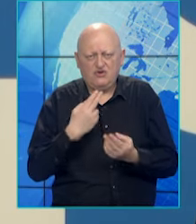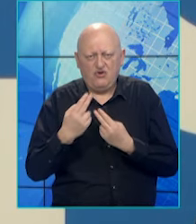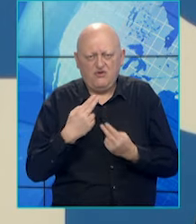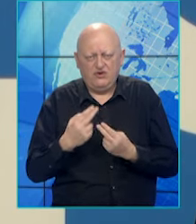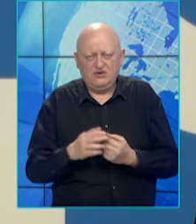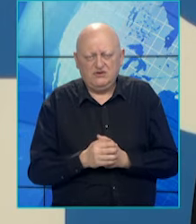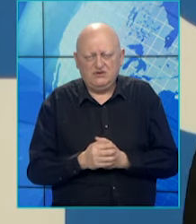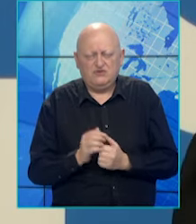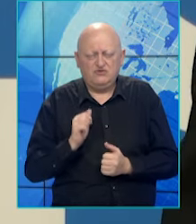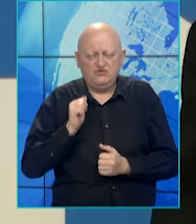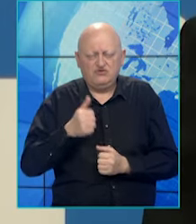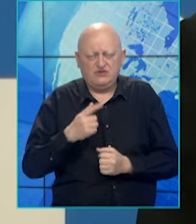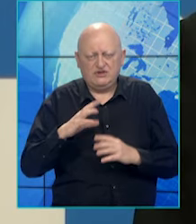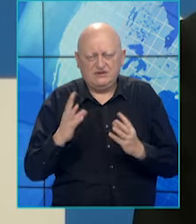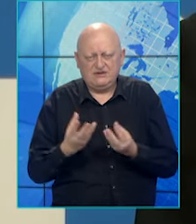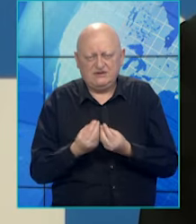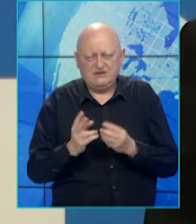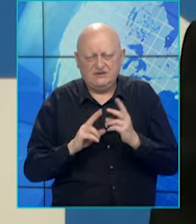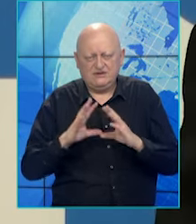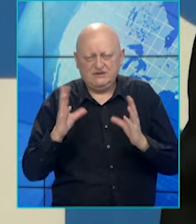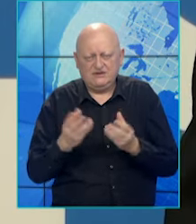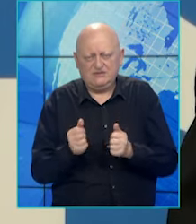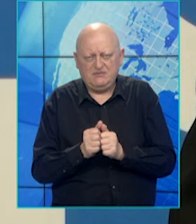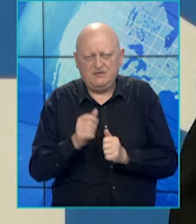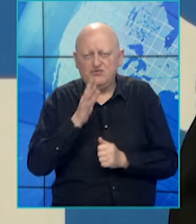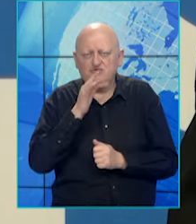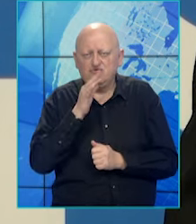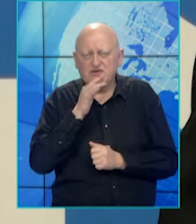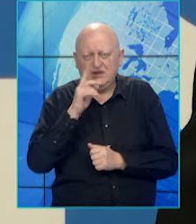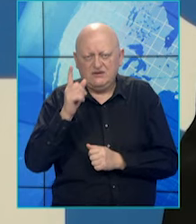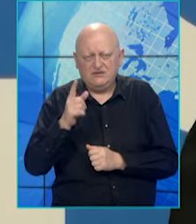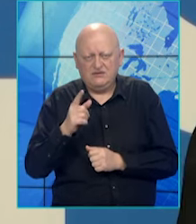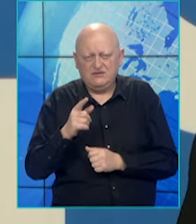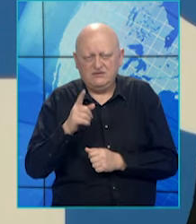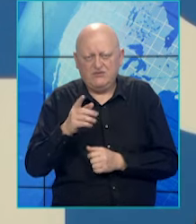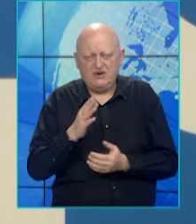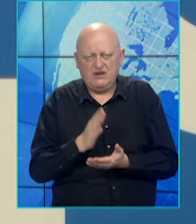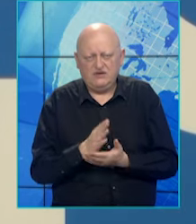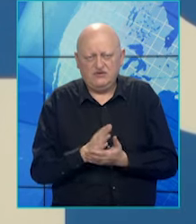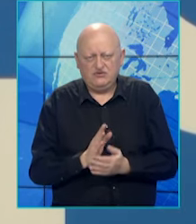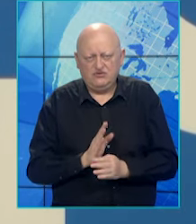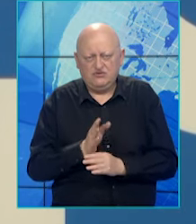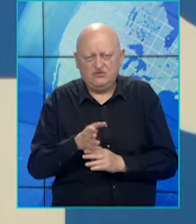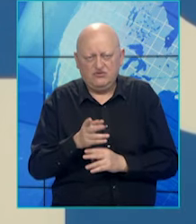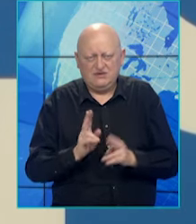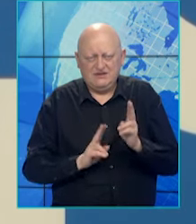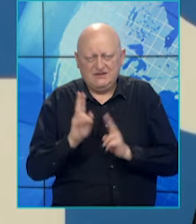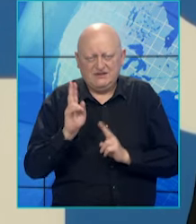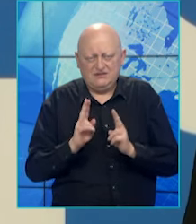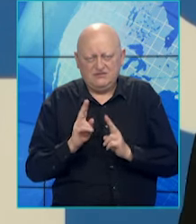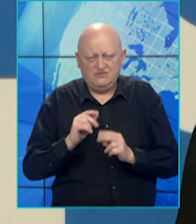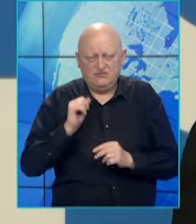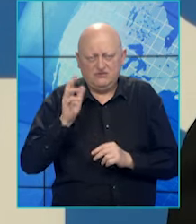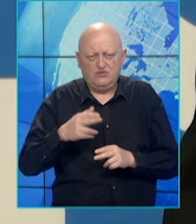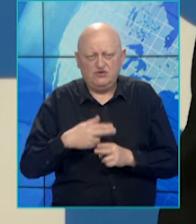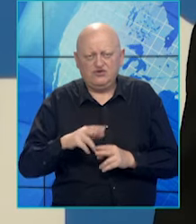dogovorili. Sutra ćemo imati zajednički sastanak svih partnera u Sarajevu, da znate, i upravo na ovaj način ću pristupiti tom sastanku. Sutra